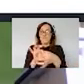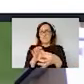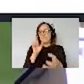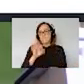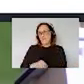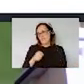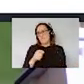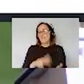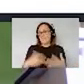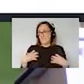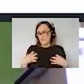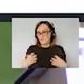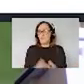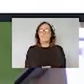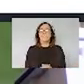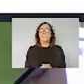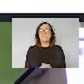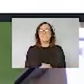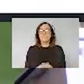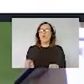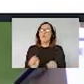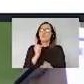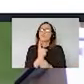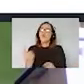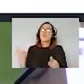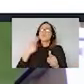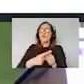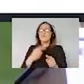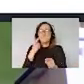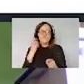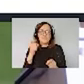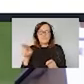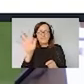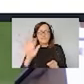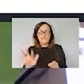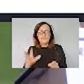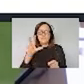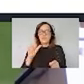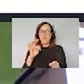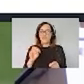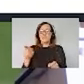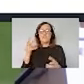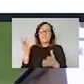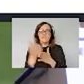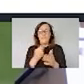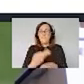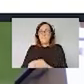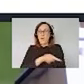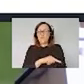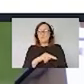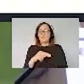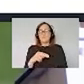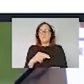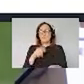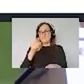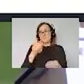na żywo. Ja dodam tylko jedną rzecz, bo śmignęło mi tutaj, drodzy Państwo, śmignęła mi informacja Poznań. Ja